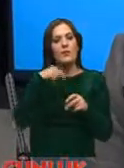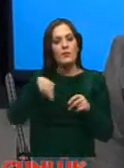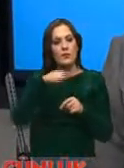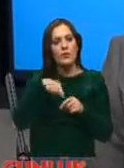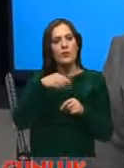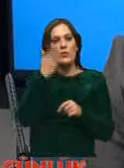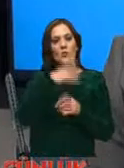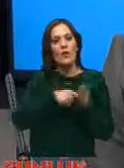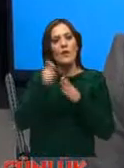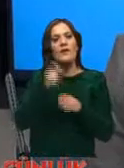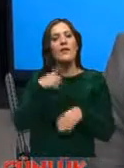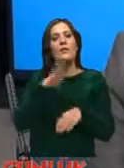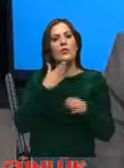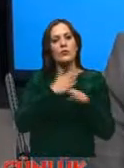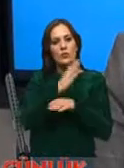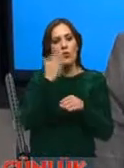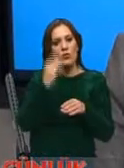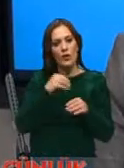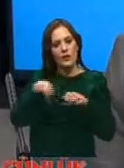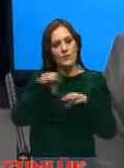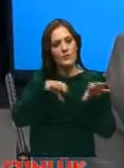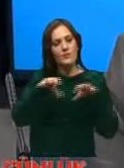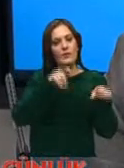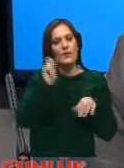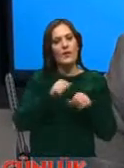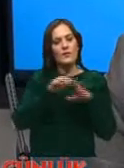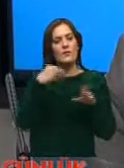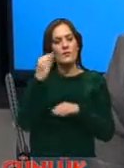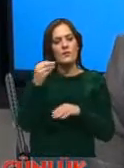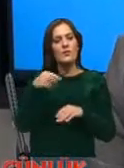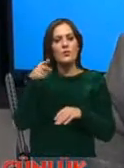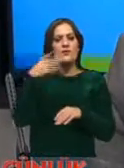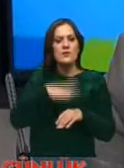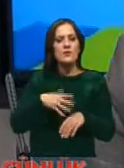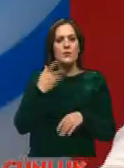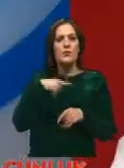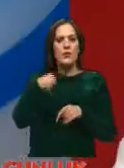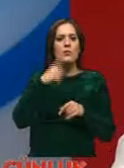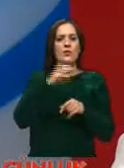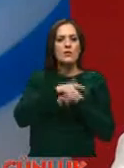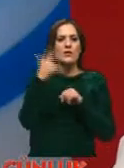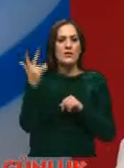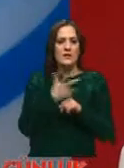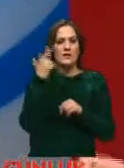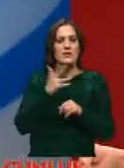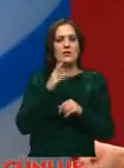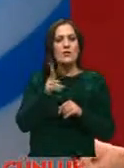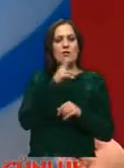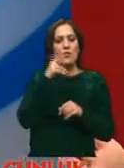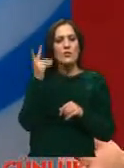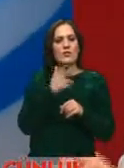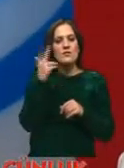bunları yok edelim değil, doğru bir şekilde kesinlikle. Piyasaya çünkü zaten sunalım. İster istemez böyle bir dünyaya doğru hızla evet, son